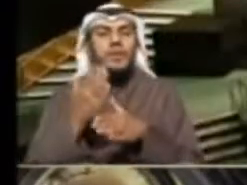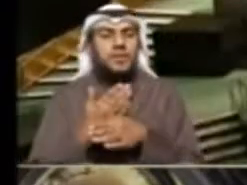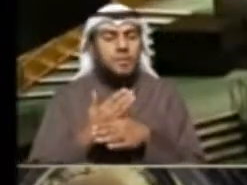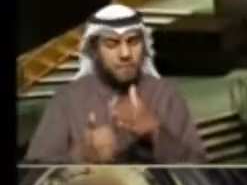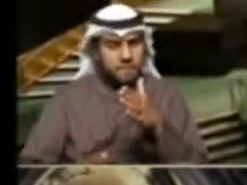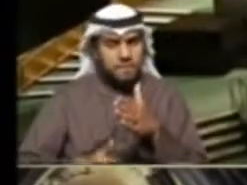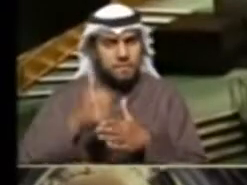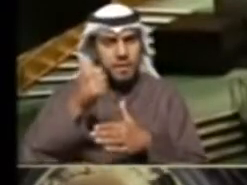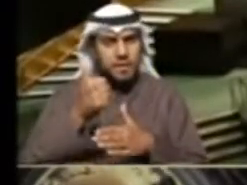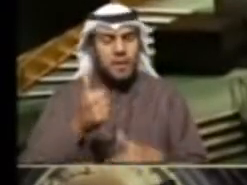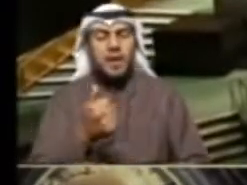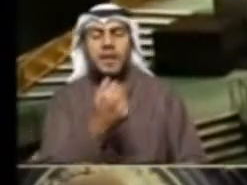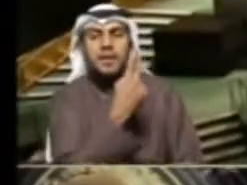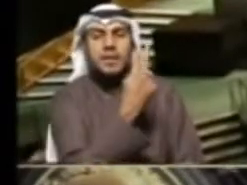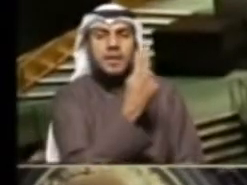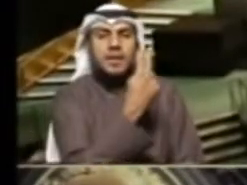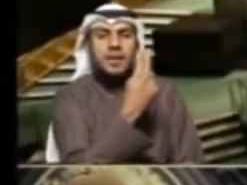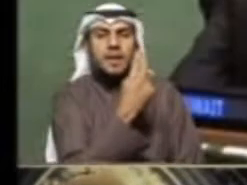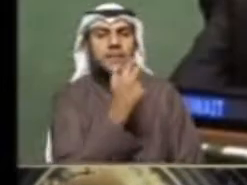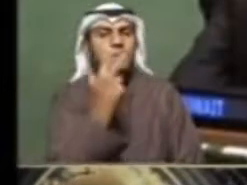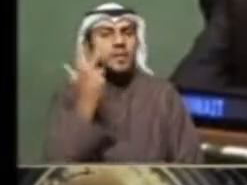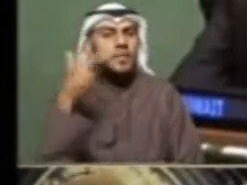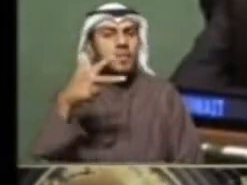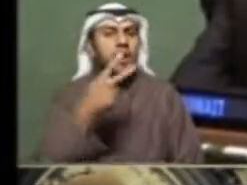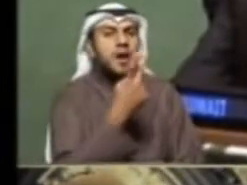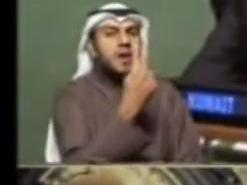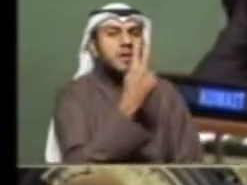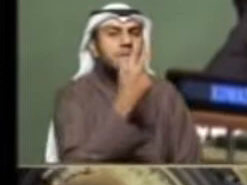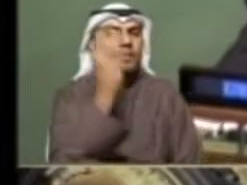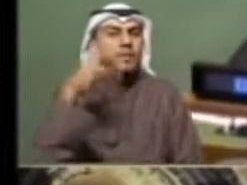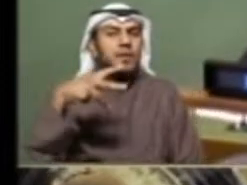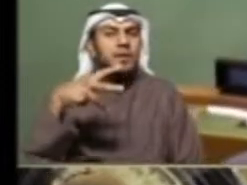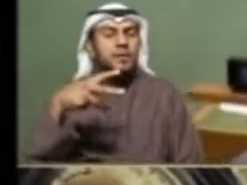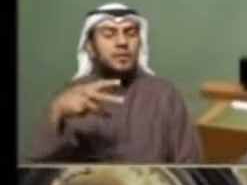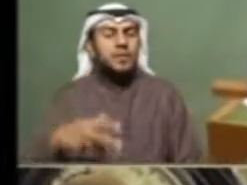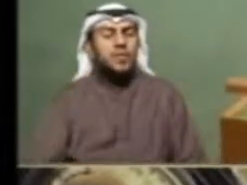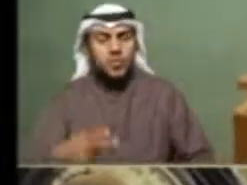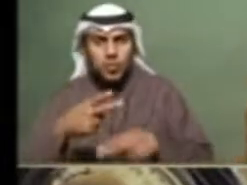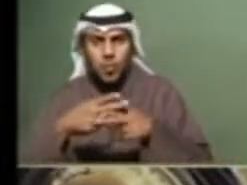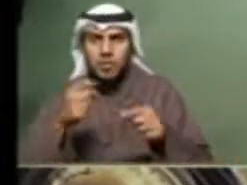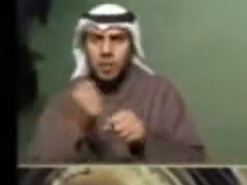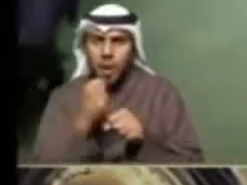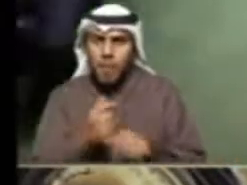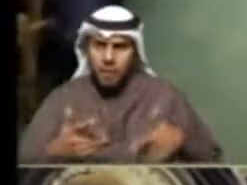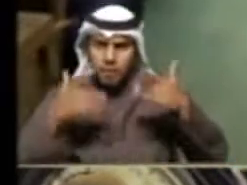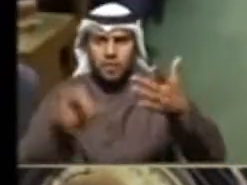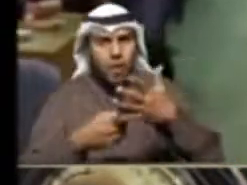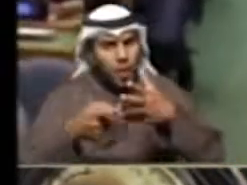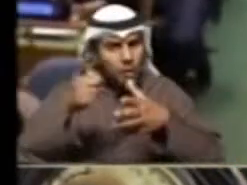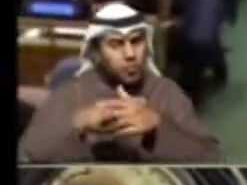لعامي 2018 و2019، فدولة الكويت كانت ودائما سباقة للعمل